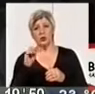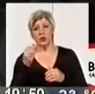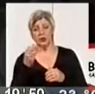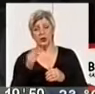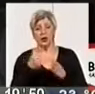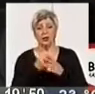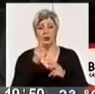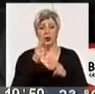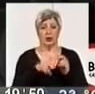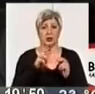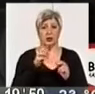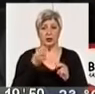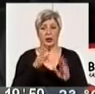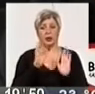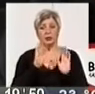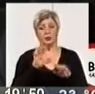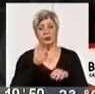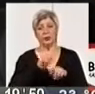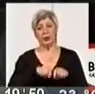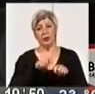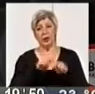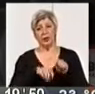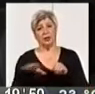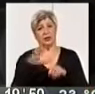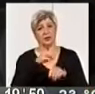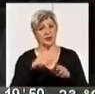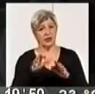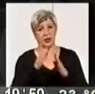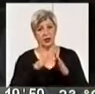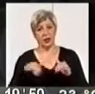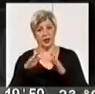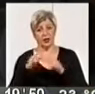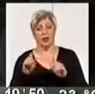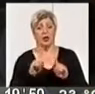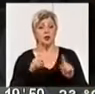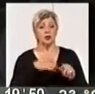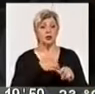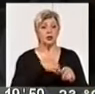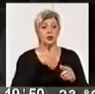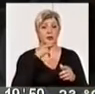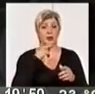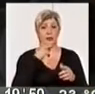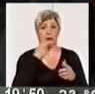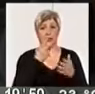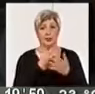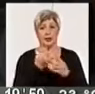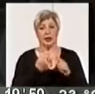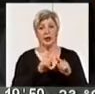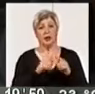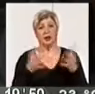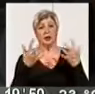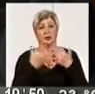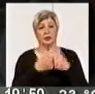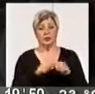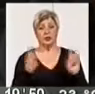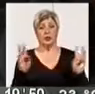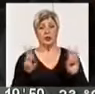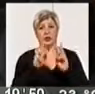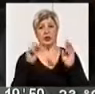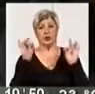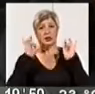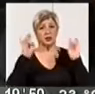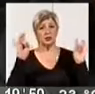будут проверены все остальные объекты. На что мы хотим обратить внимание? Это в первую очередь автоматика, это автоматическая пожарная